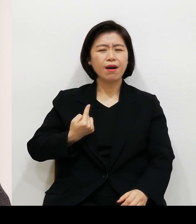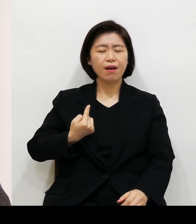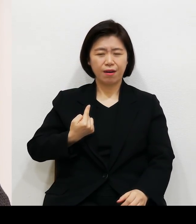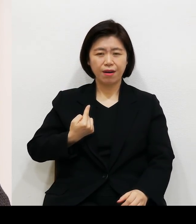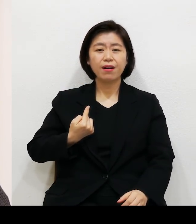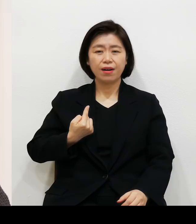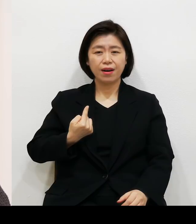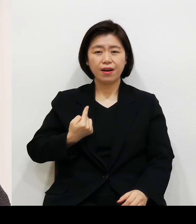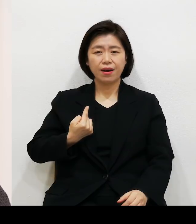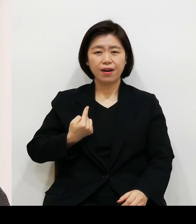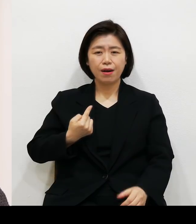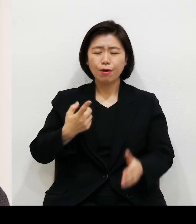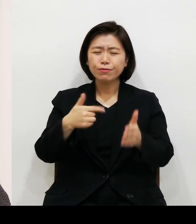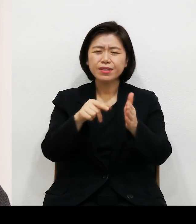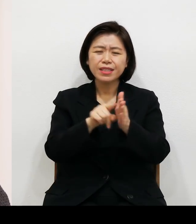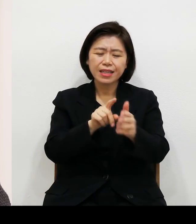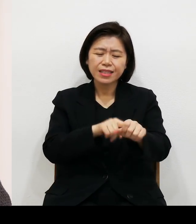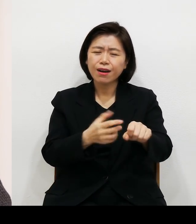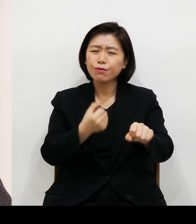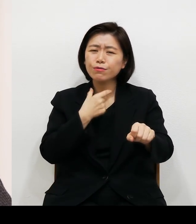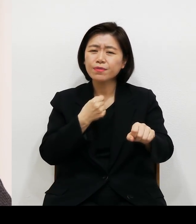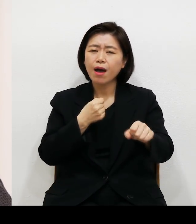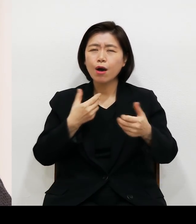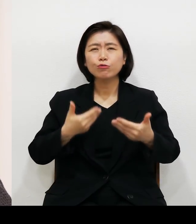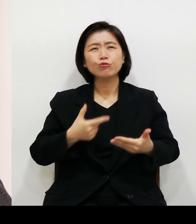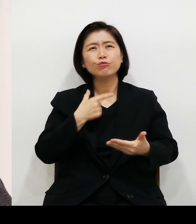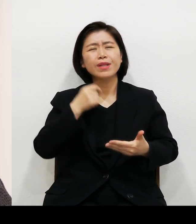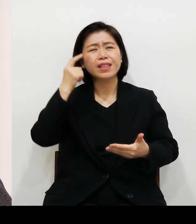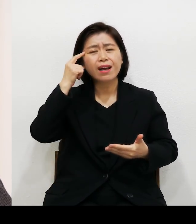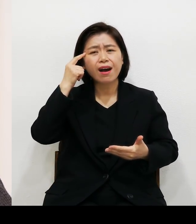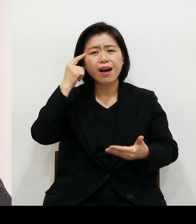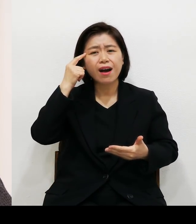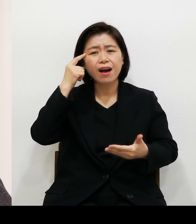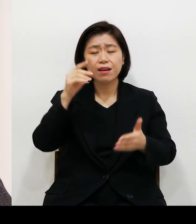그냥 배부른 사람이었구나.